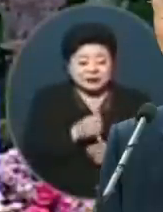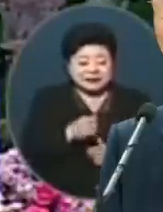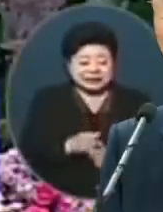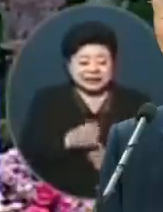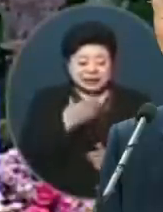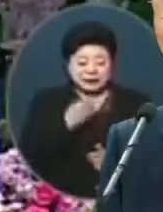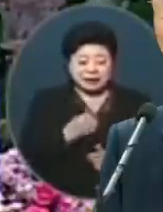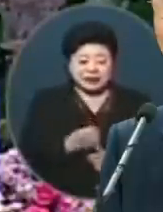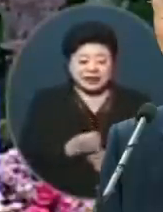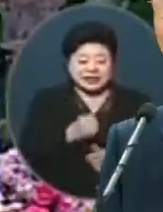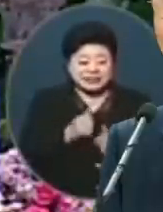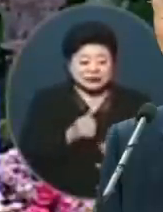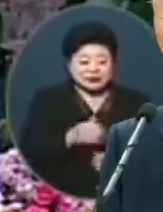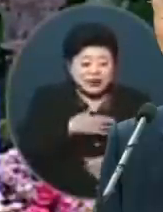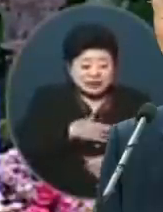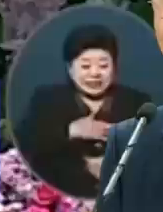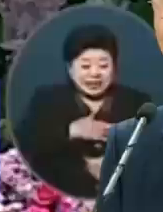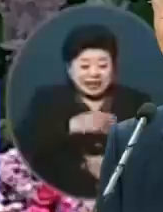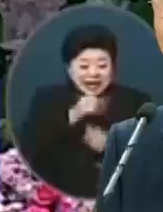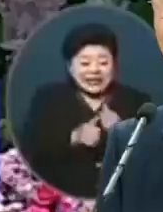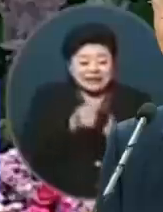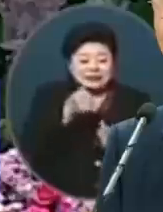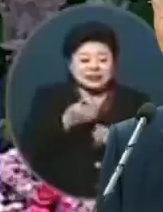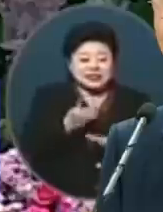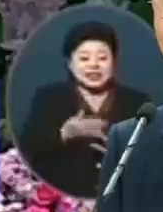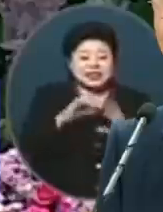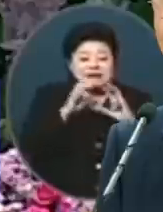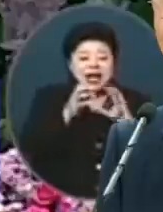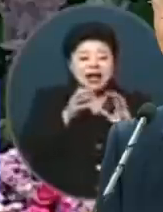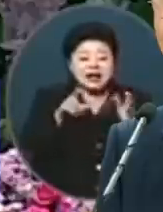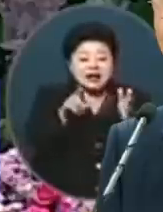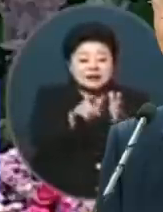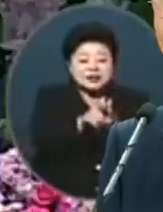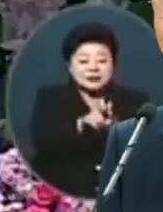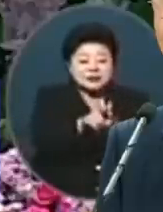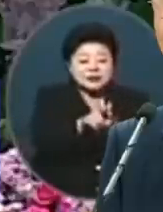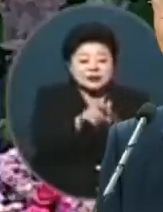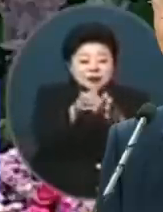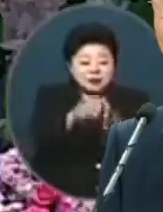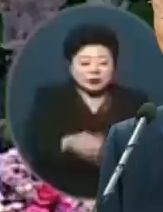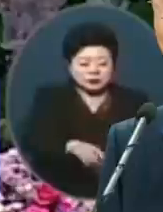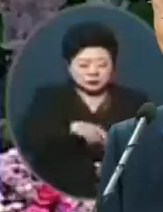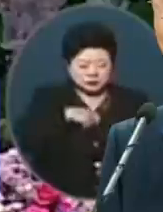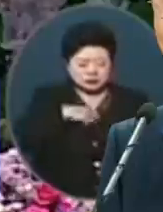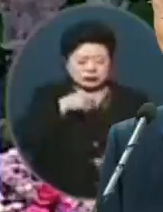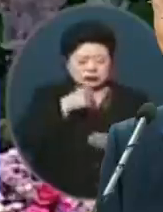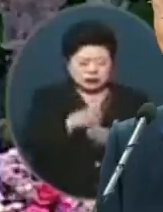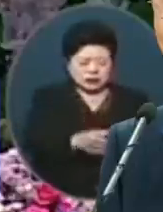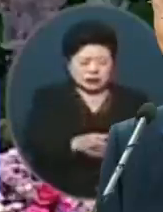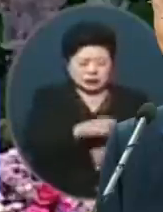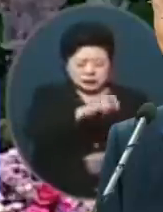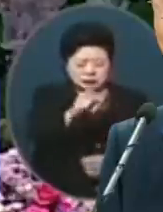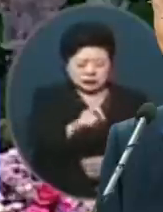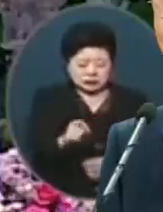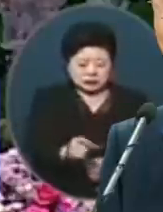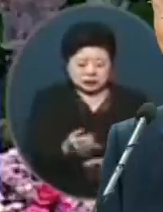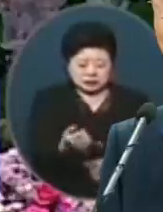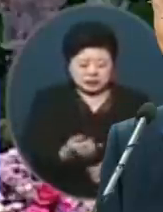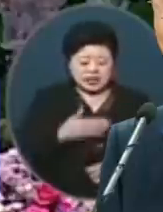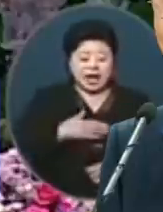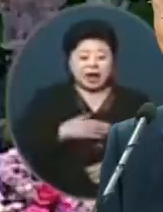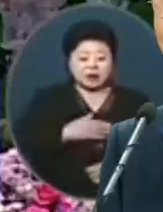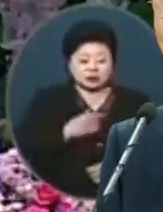알지어다. 또 하나님이 이 이방을 믿음으로 말미암아 의로 정하실 것을 성경이 미리 알고